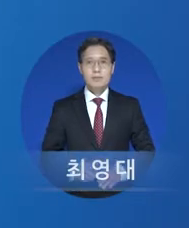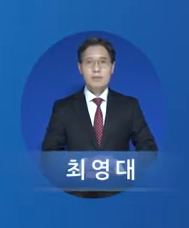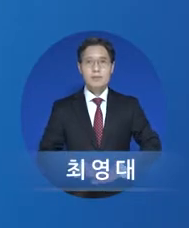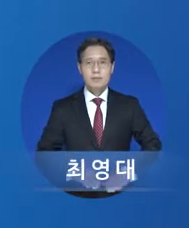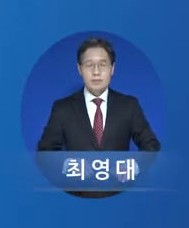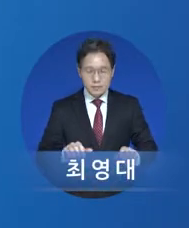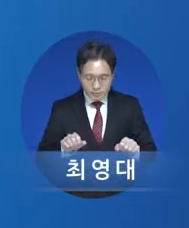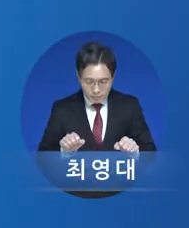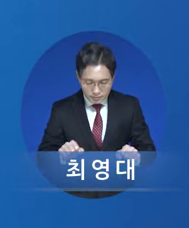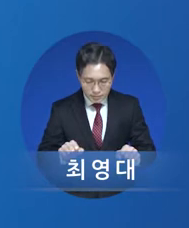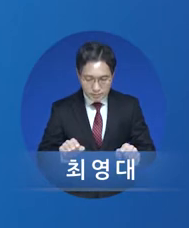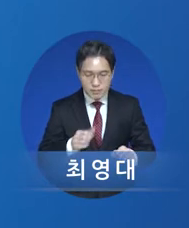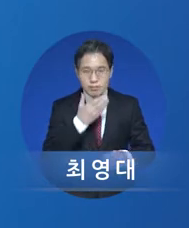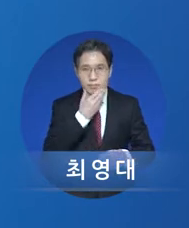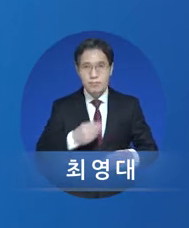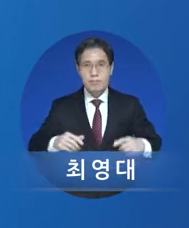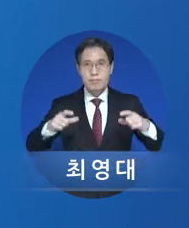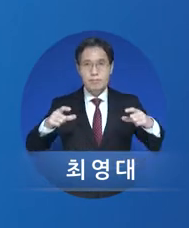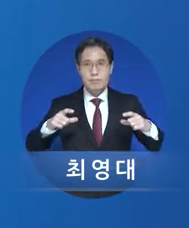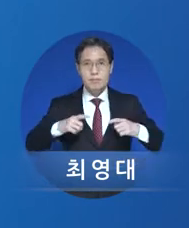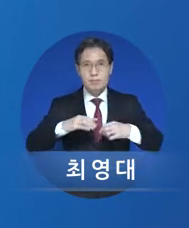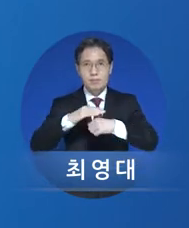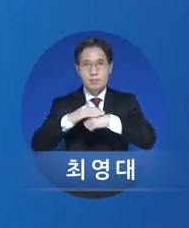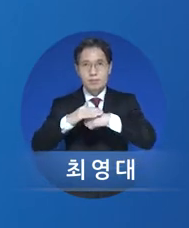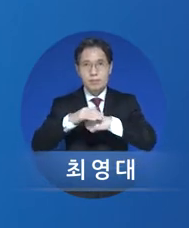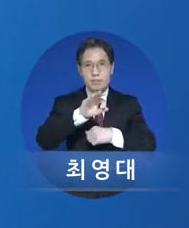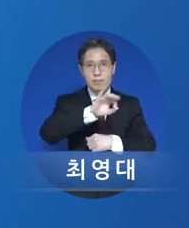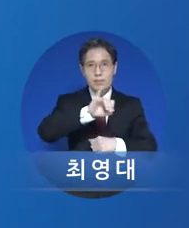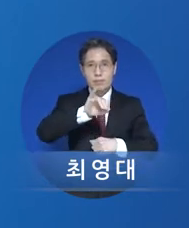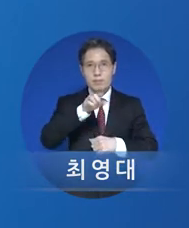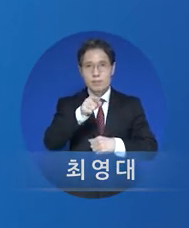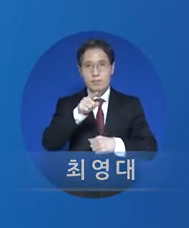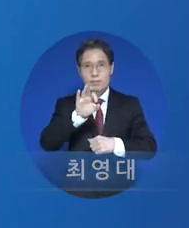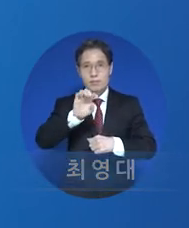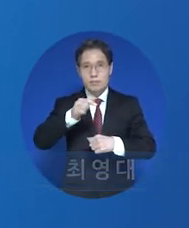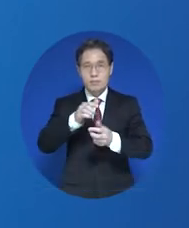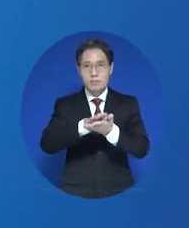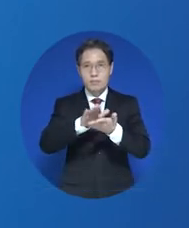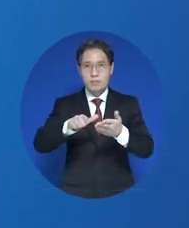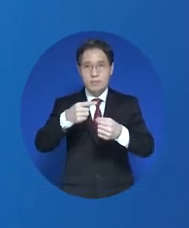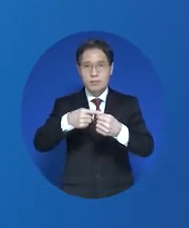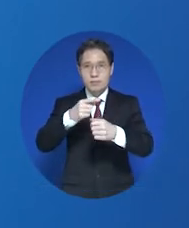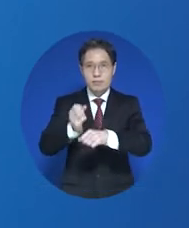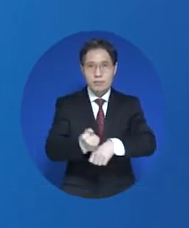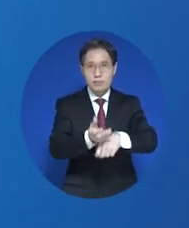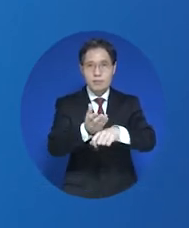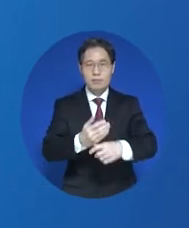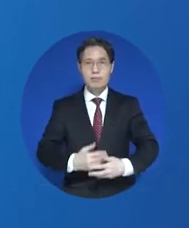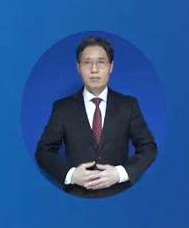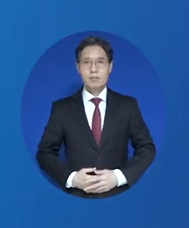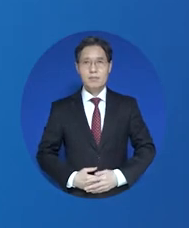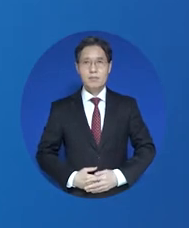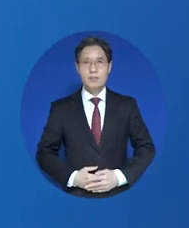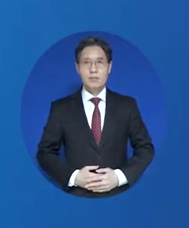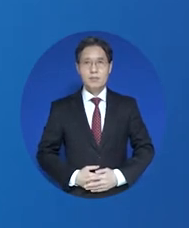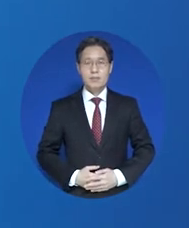시청자 여러분 안녕하십니까 행복한 시민 자랑스러운 대구입니다 의 이정윤 입니다 첫 소식 전해드립니다